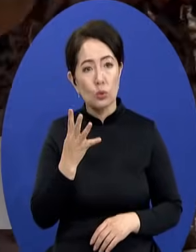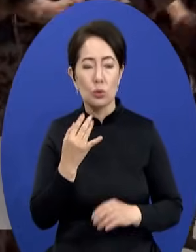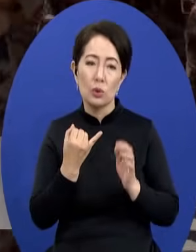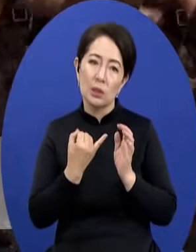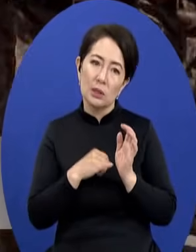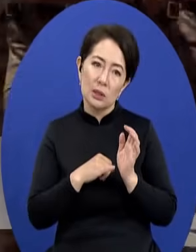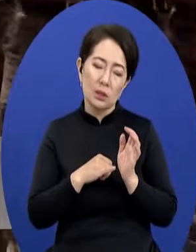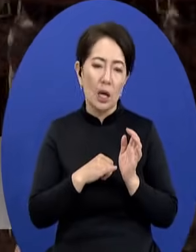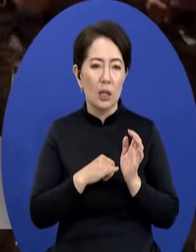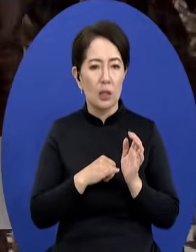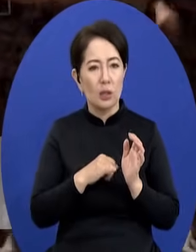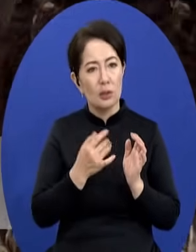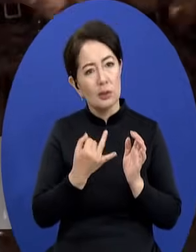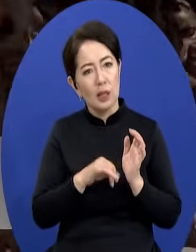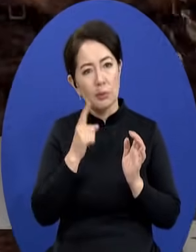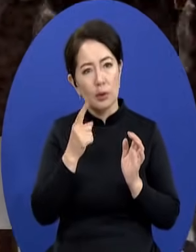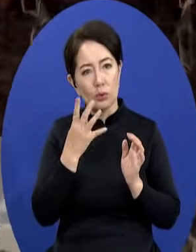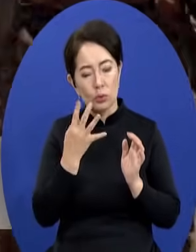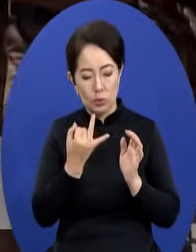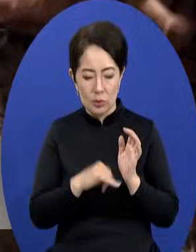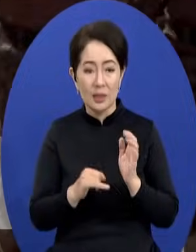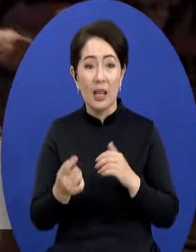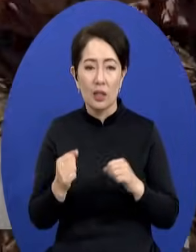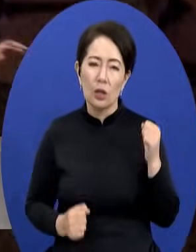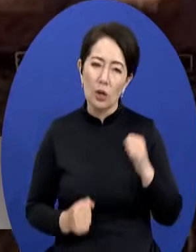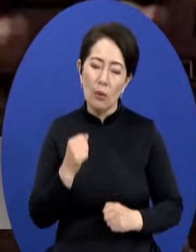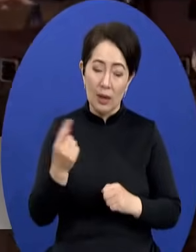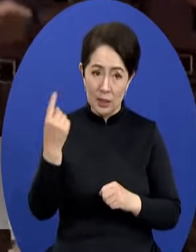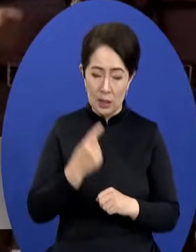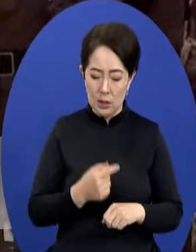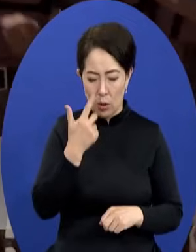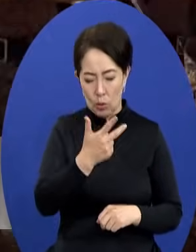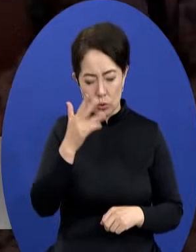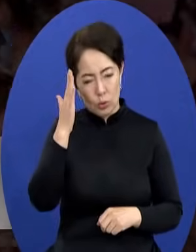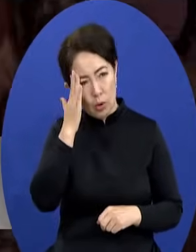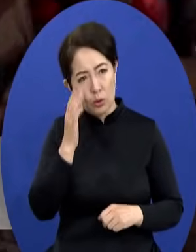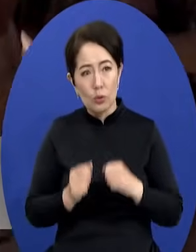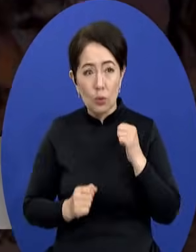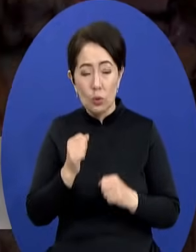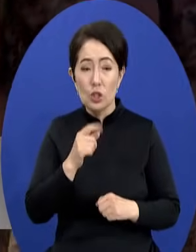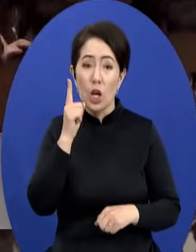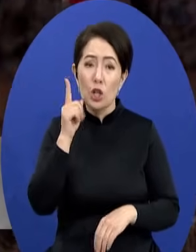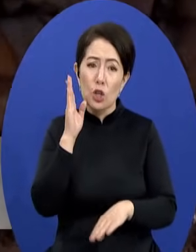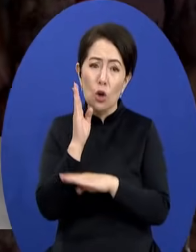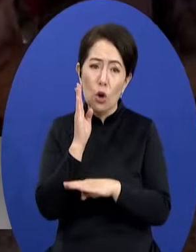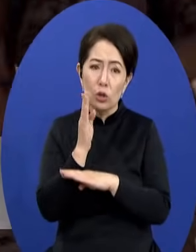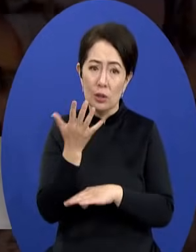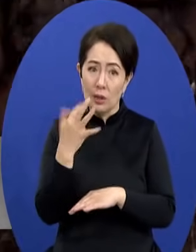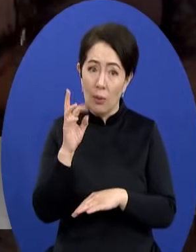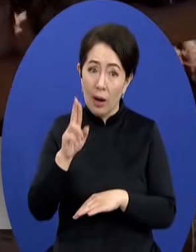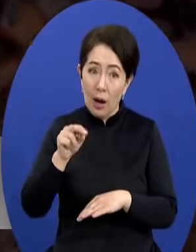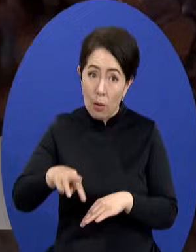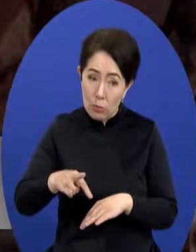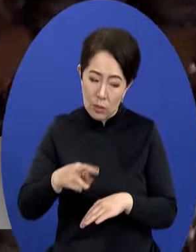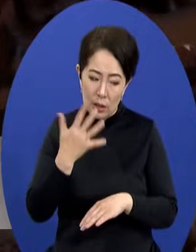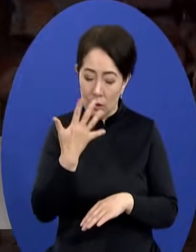1460 гараад нэг 70 орчим л яваад орж ирж байна. 33 өдрийн гүйлт. За, ер нь өдөрт бол нэг 50 гаруй километр гүйж байгаа юм тийм үү?